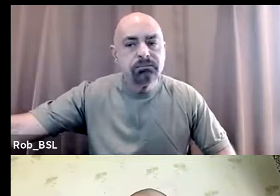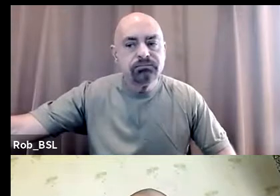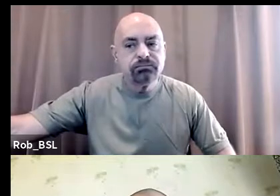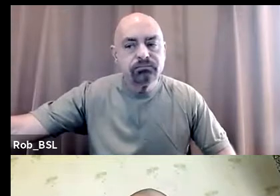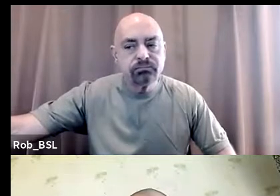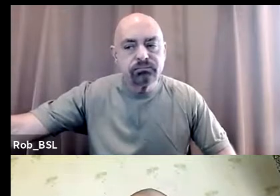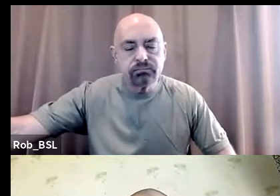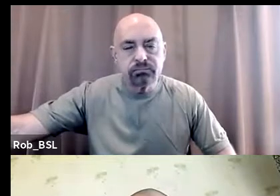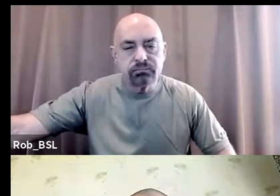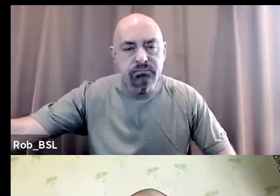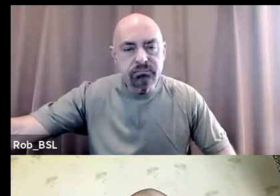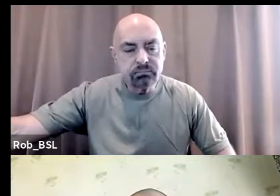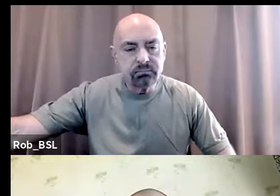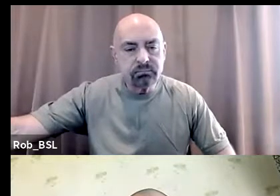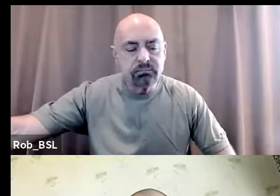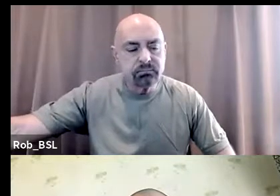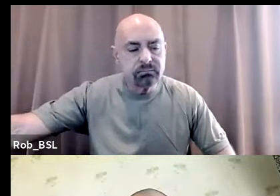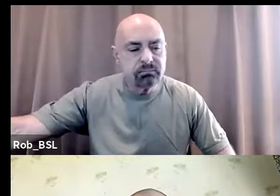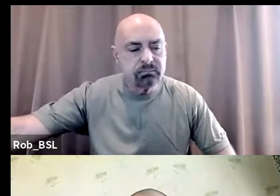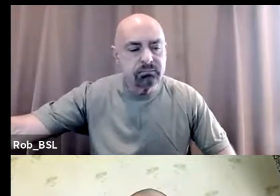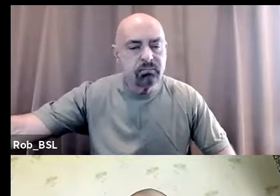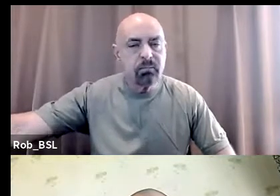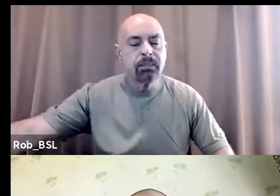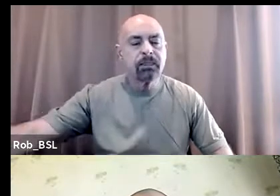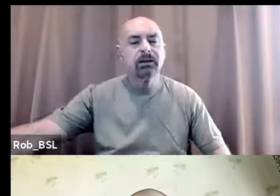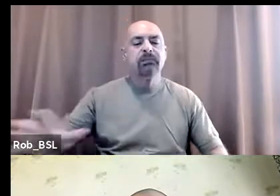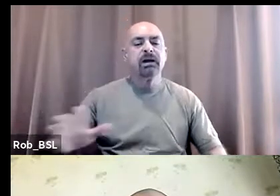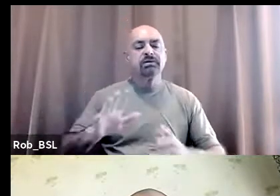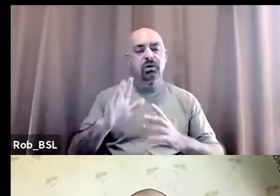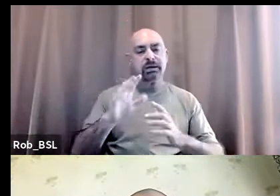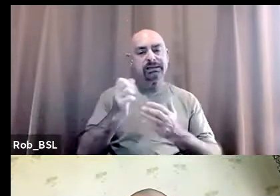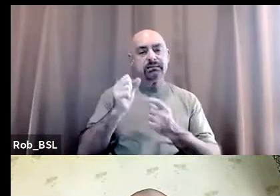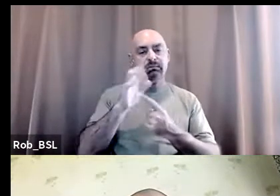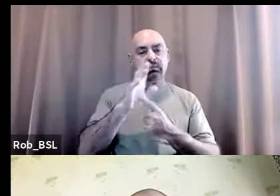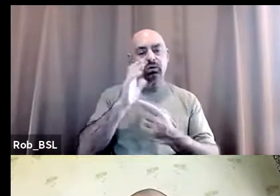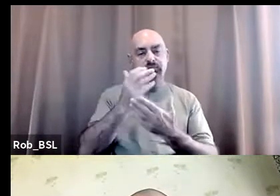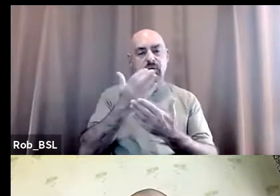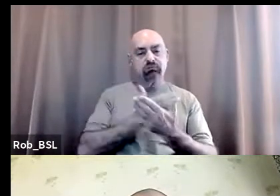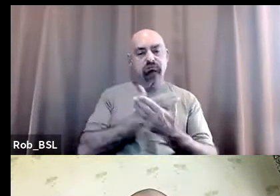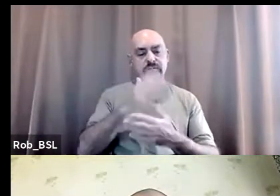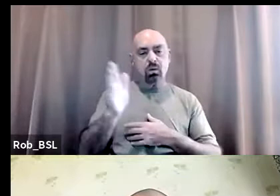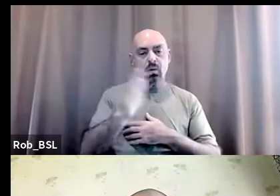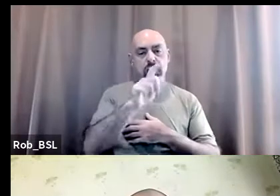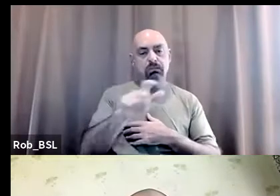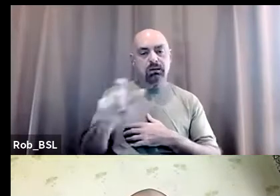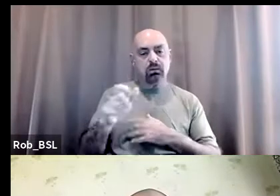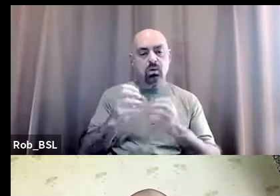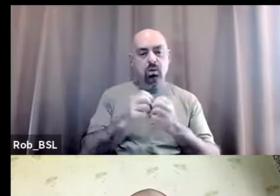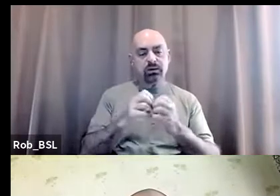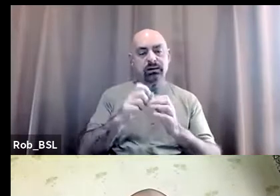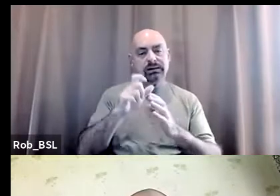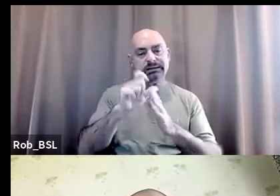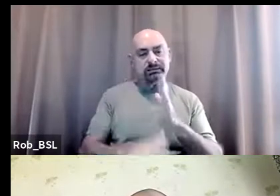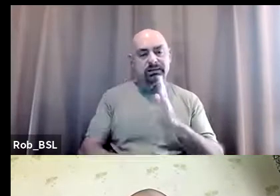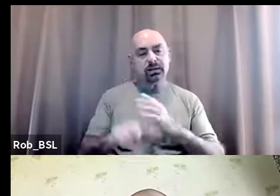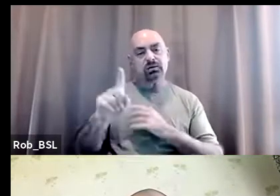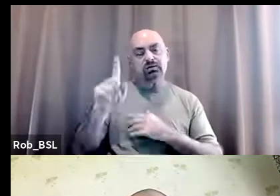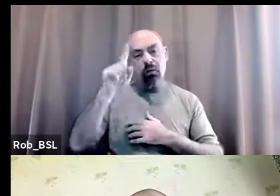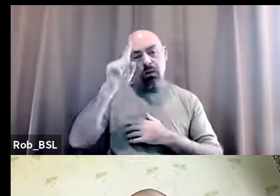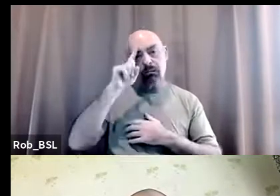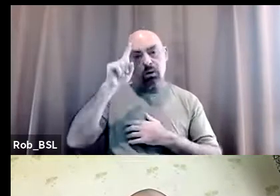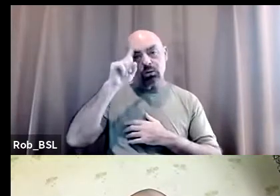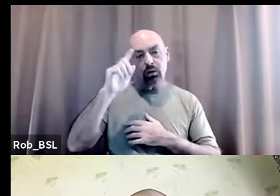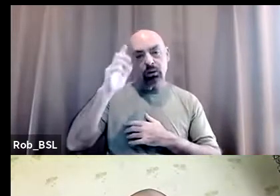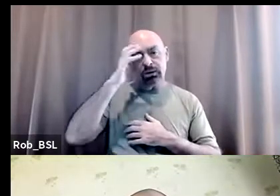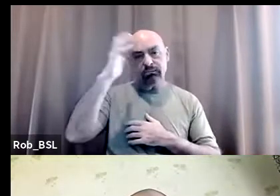бэрхшээлтэй хүмүүсийг бусдын нэгэн адил нийгмийн харилцаанд оролцуулах, хөдөлмөр эрхлэх, сурч